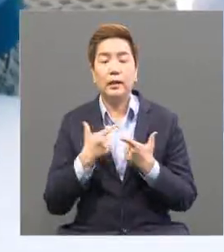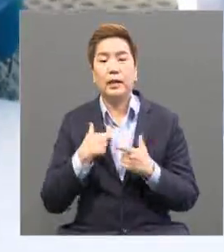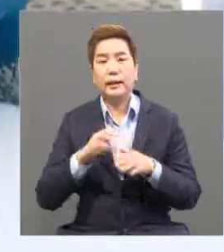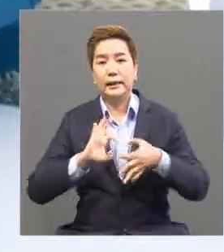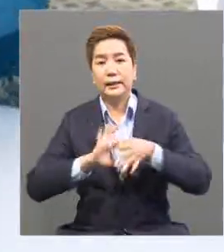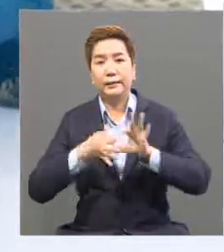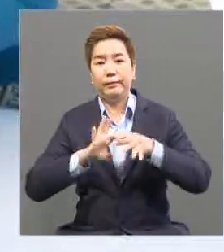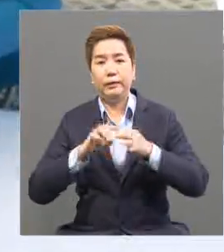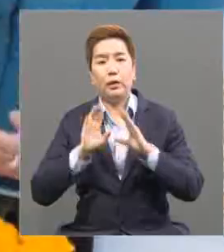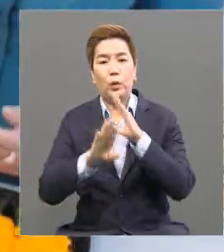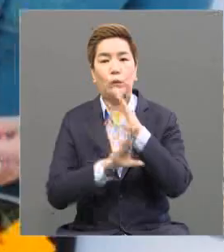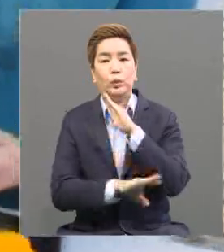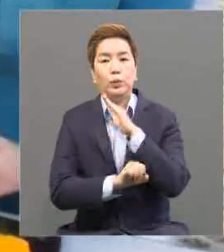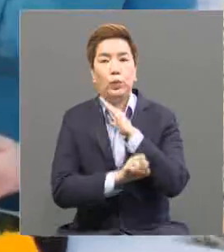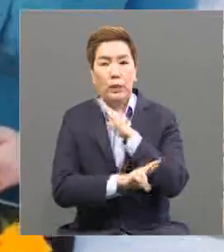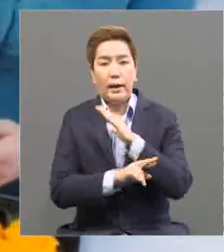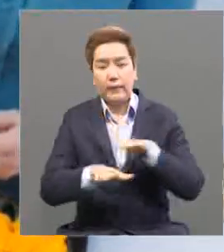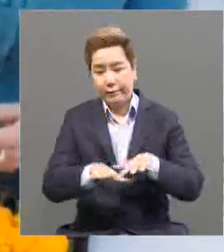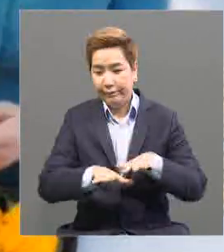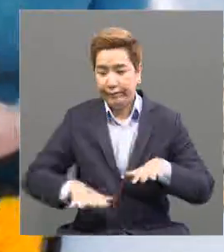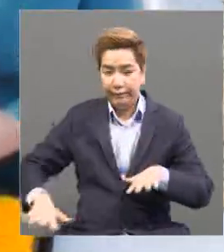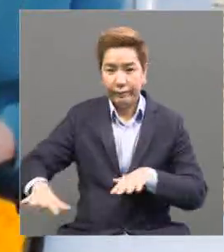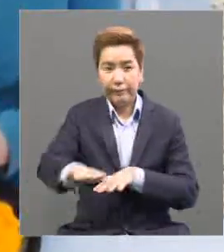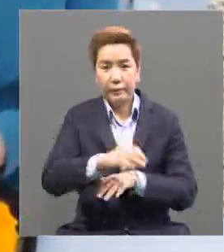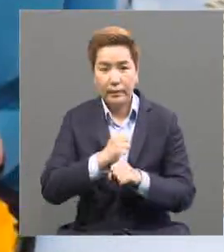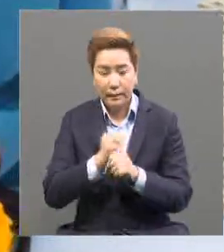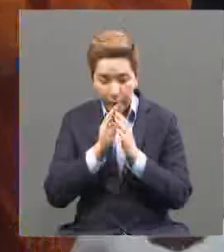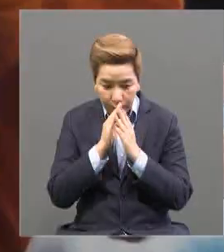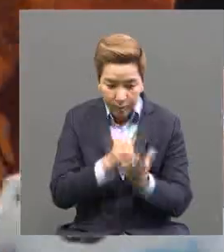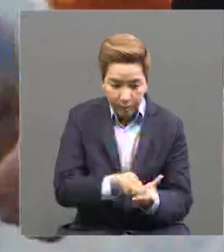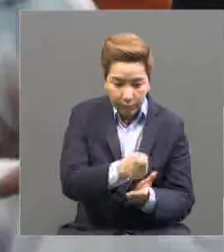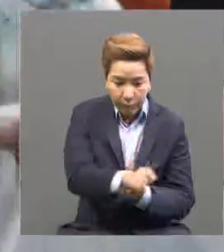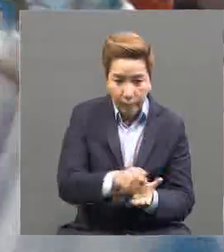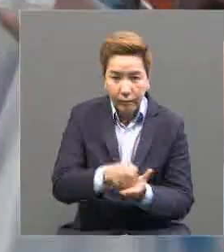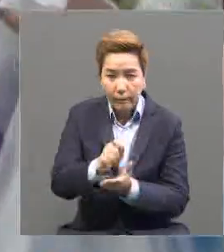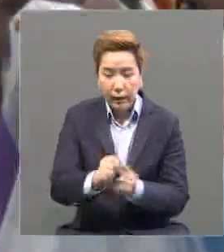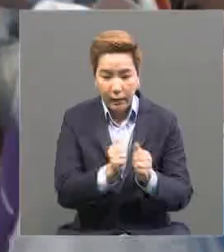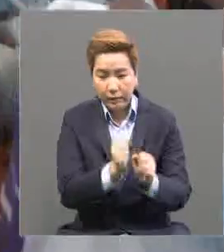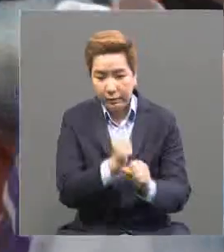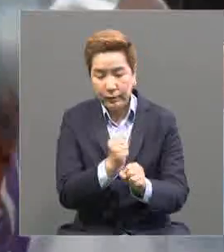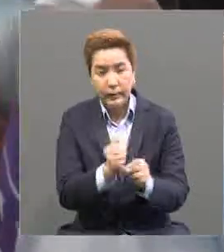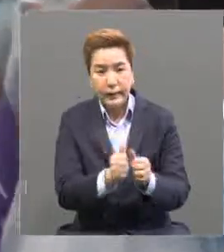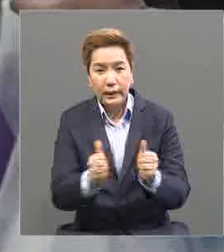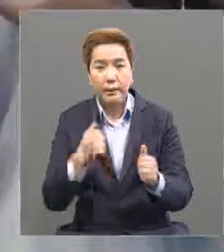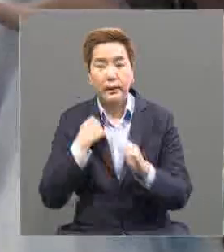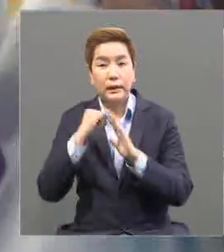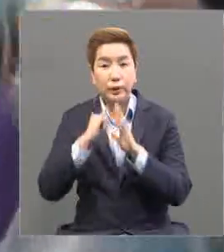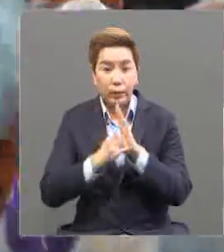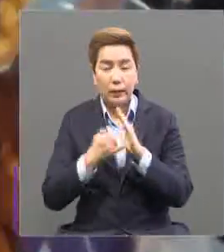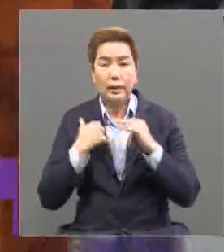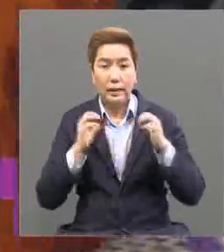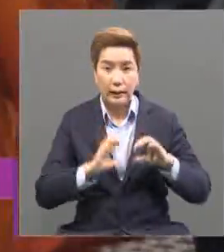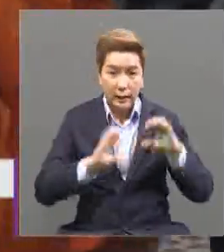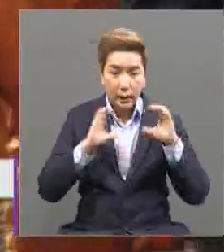าศาลากลางจังหวัดสุราษฎร์ธานีก็มีการจัดพิธีทำบุญตักบาตรถวายเป็นพระราชกุศลโดยมีหัวหน้าส่วนราช